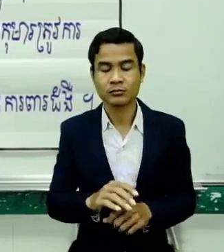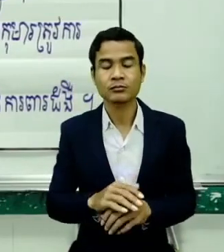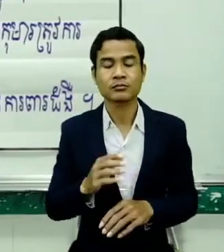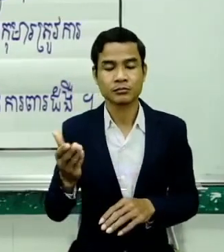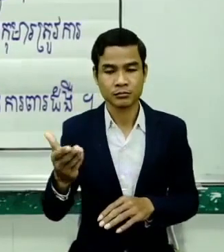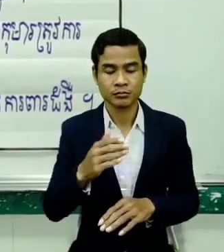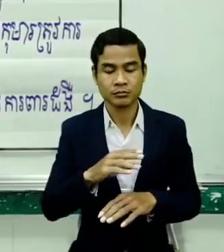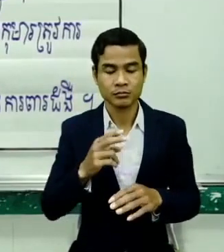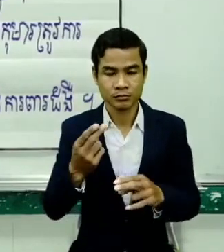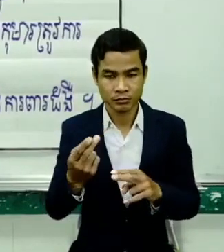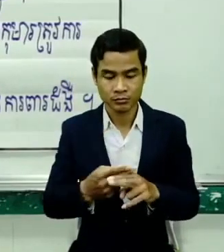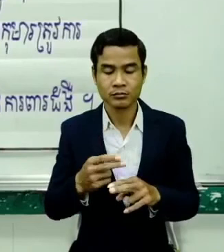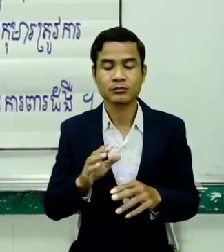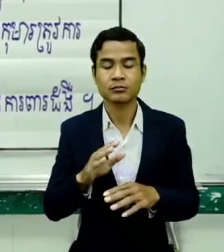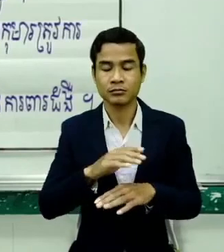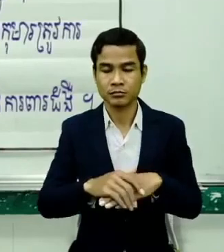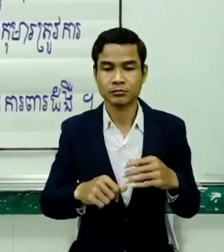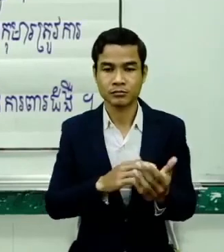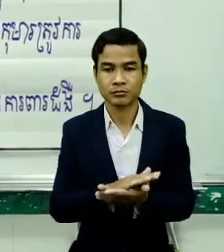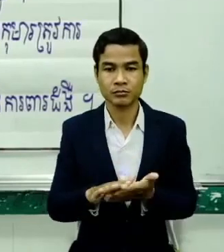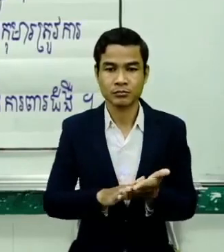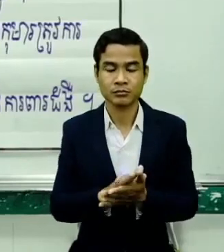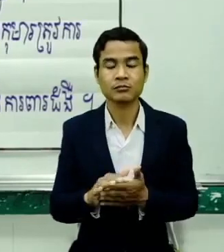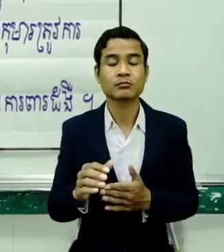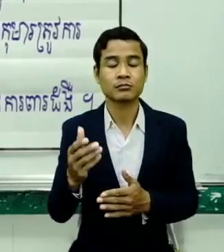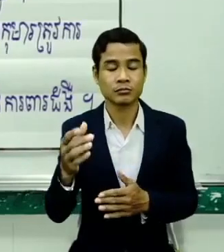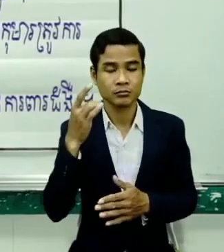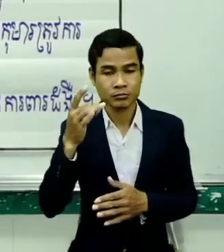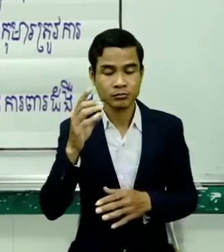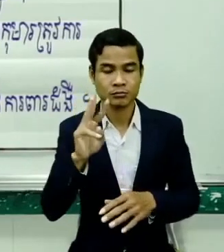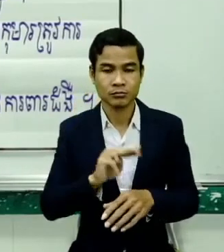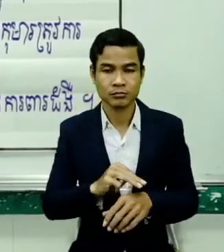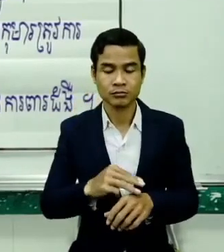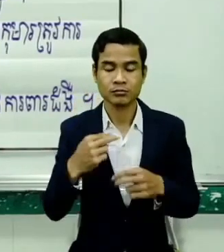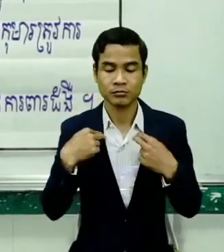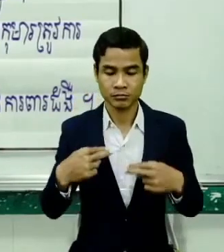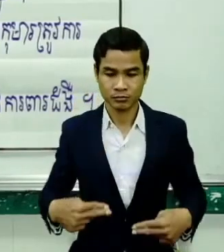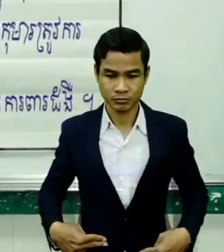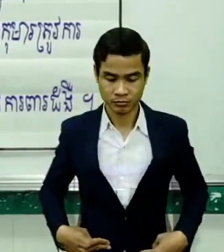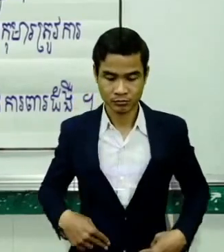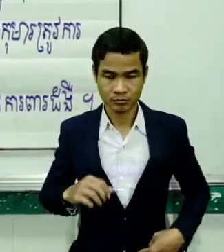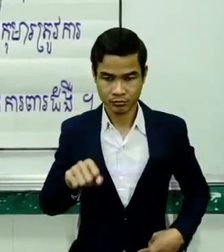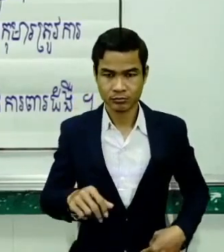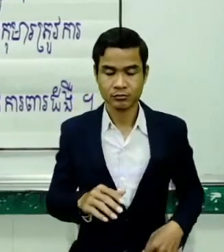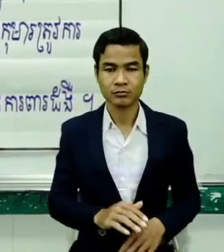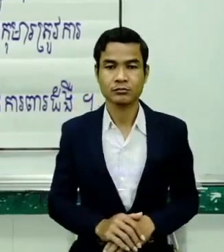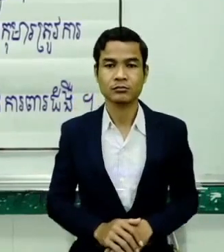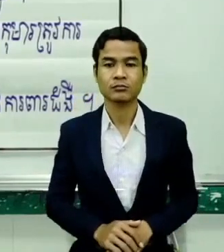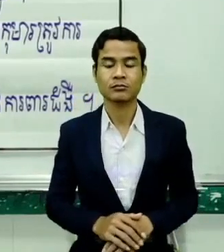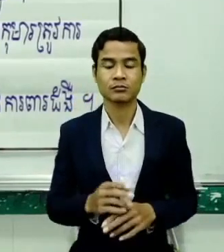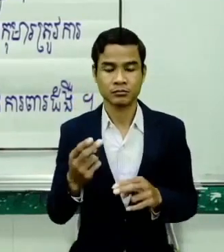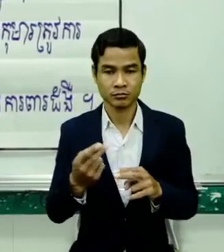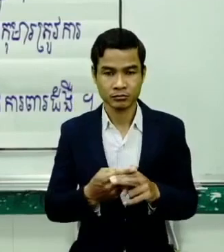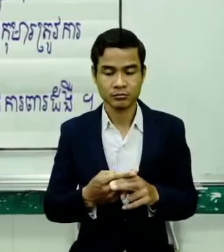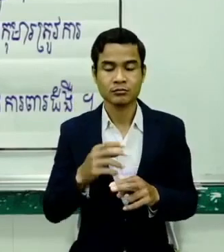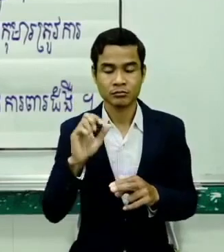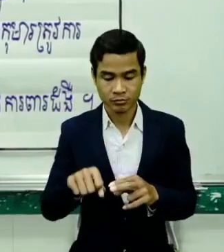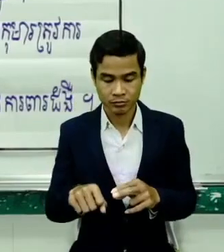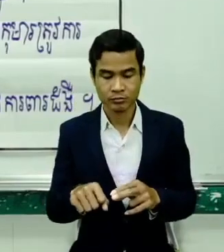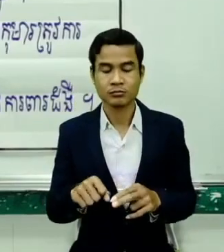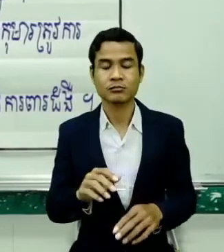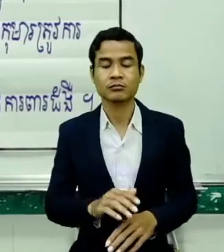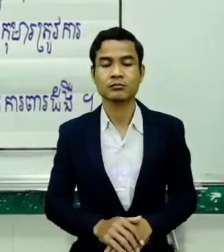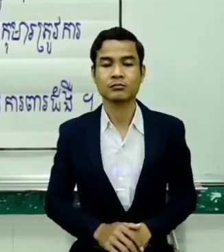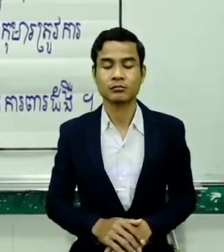ដោយ អនុវត្ត នៅ ក្បួន អនាម័យ តាម ការ ណែ នាំ របស់ ក្រសួង សុខាភិបាល អនុវត្ត ឲ្យ ខ្ជាប់ ខ្លួន